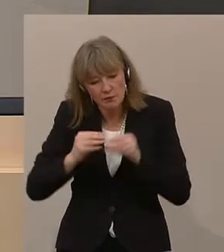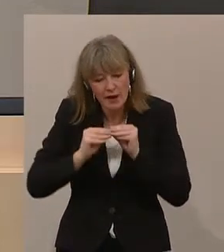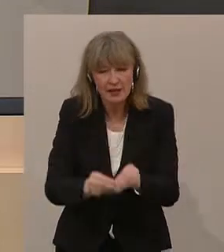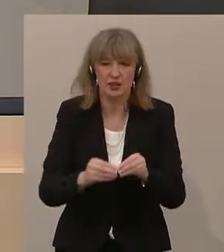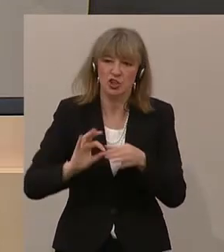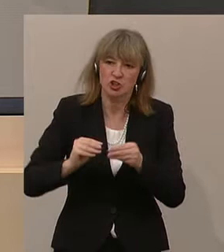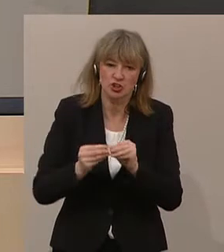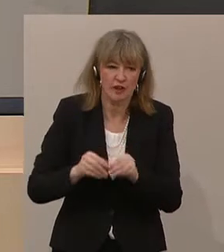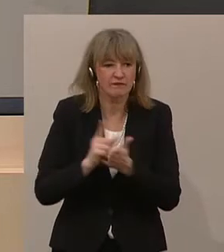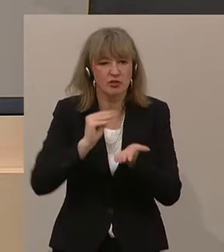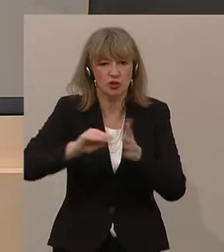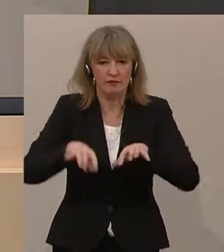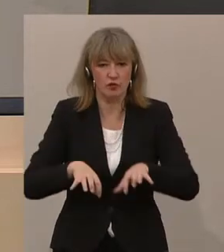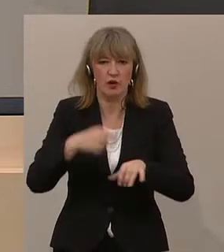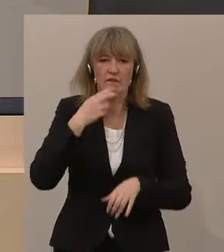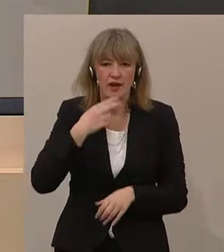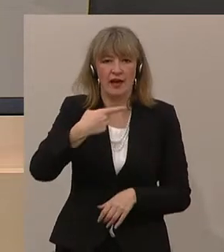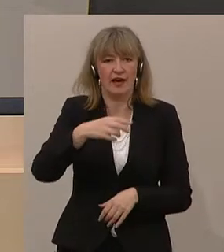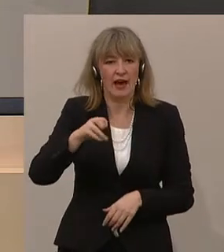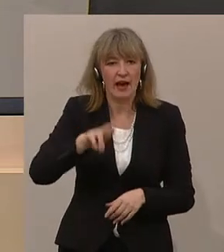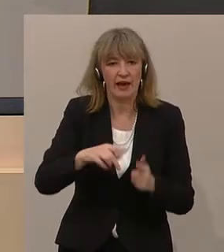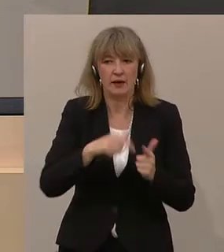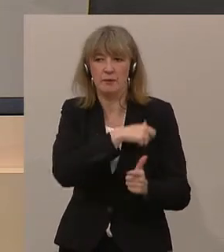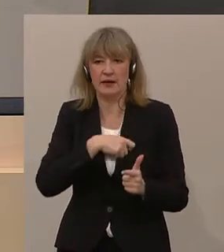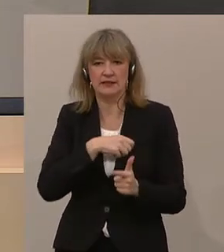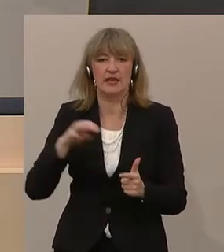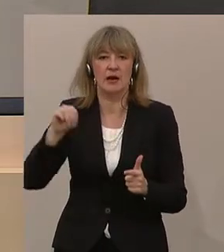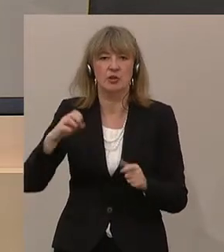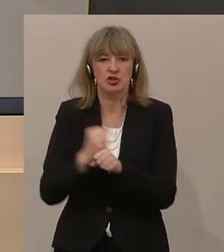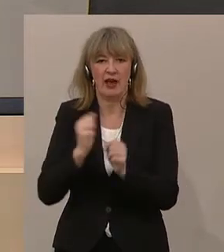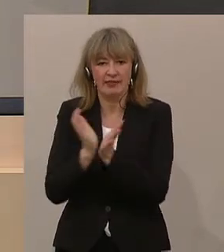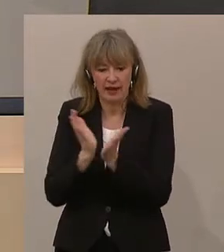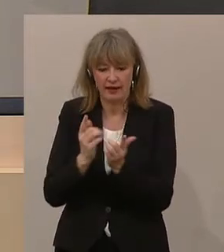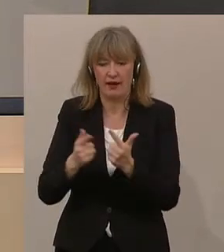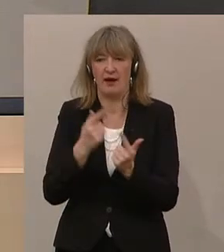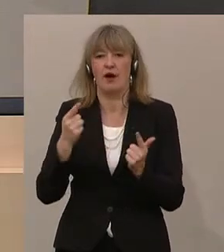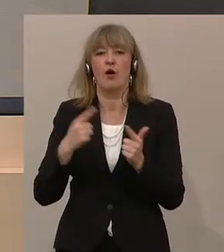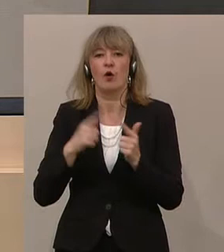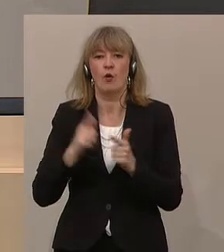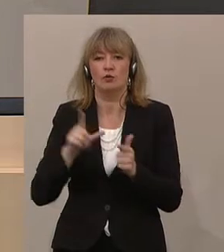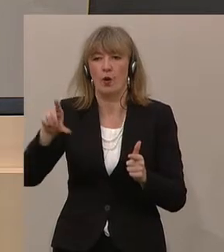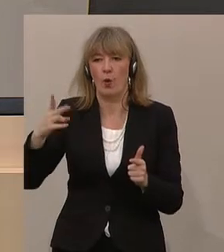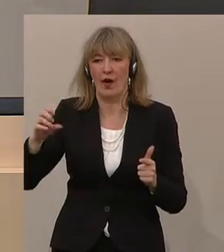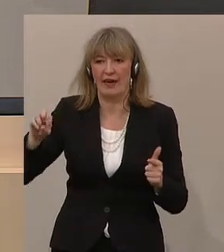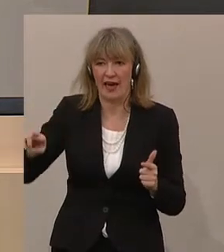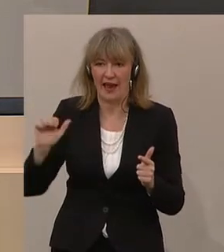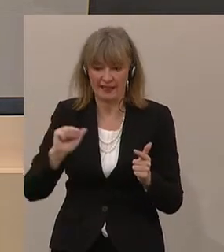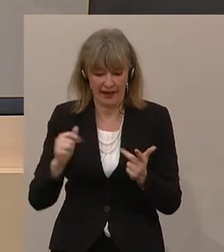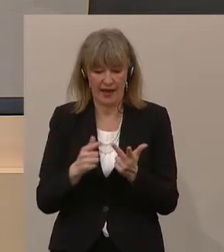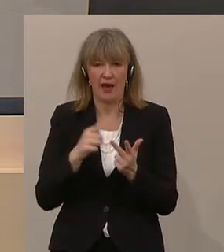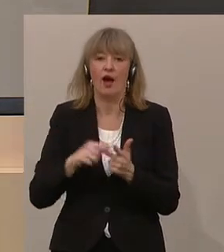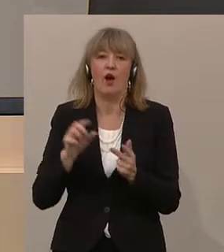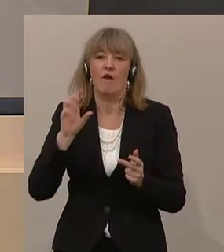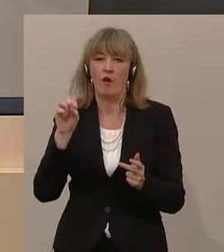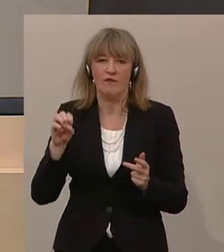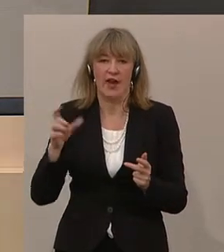der Schriftführer. Hermann Gahr, Magistra Michaela Steinacker, Angela Lueger, Wolfgang